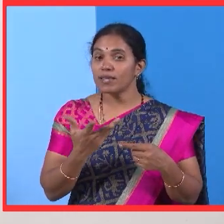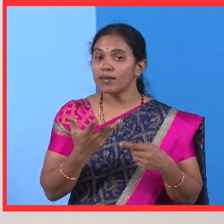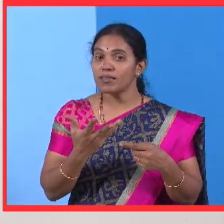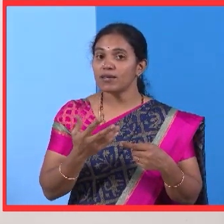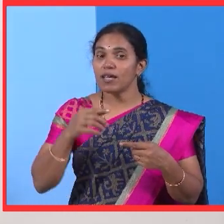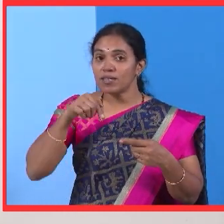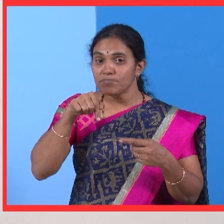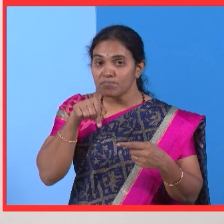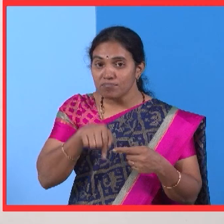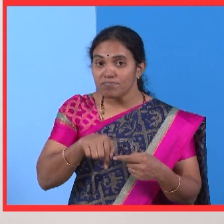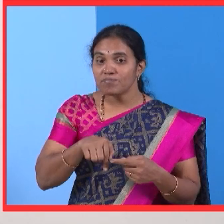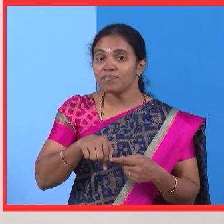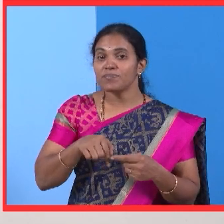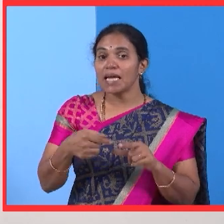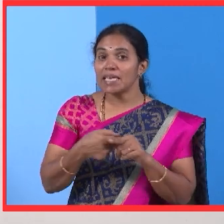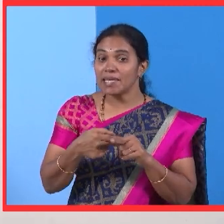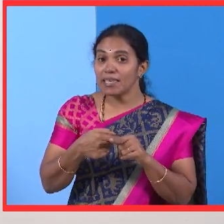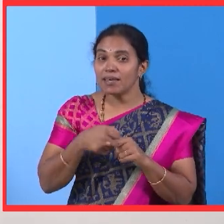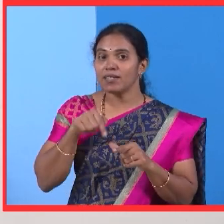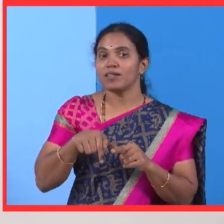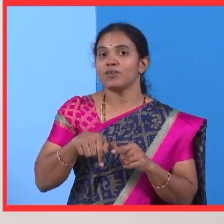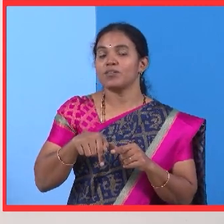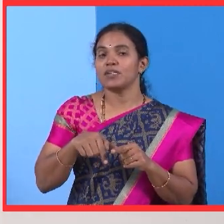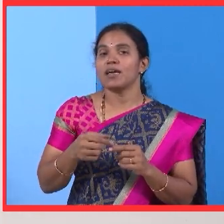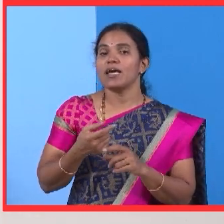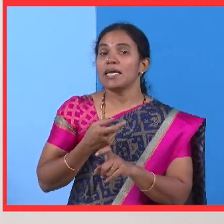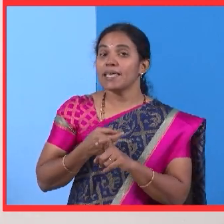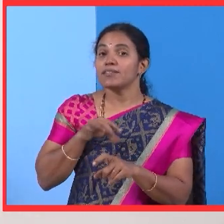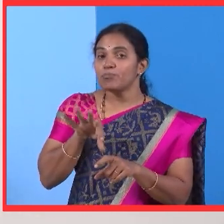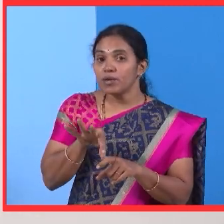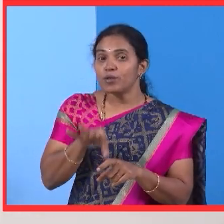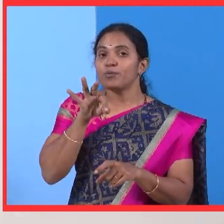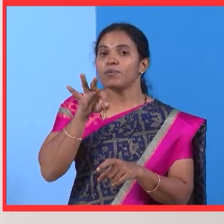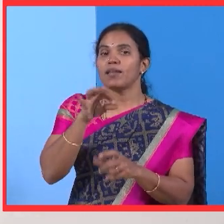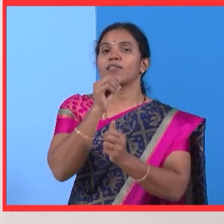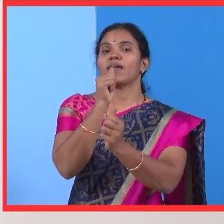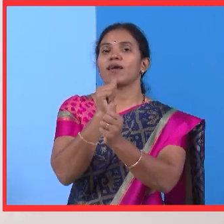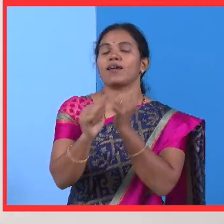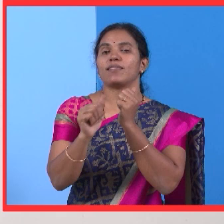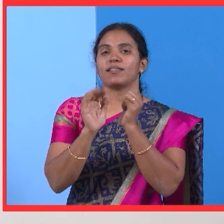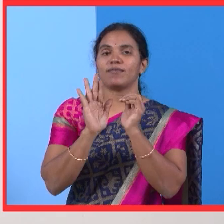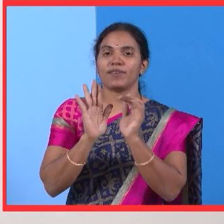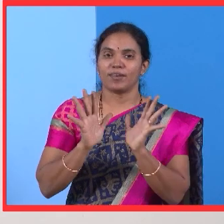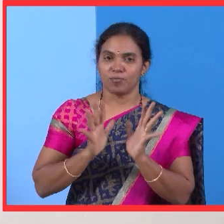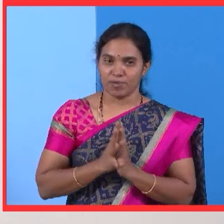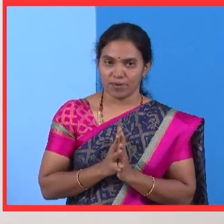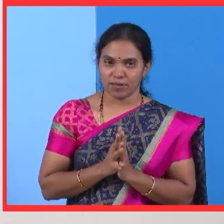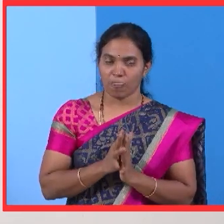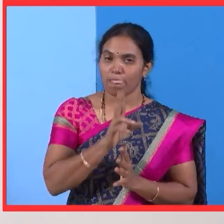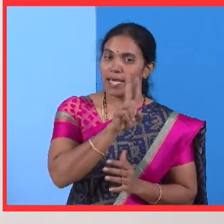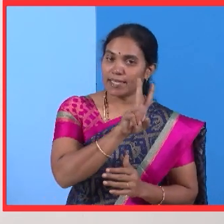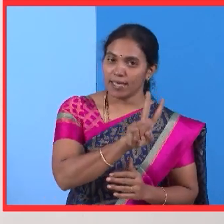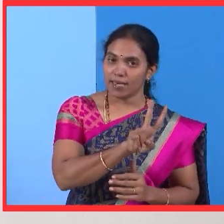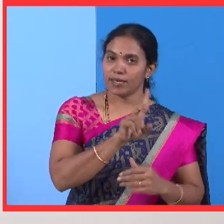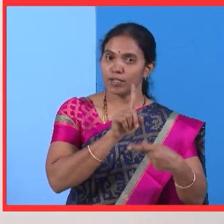மூன்றாவது மையப்புள்ளியின் எக்ஸாய தொலைவை கழிக்க வேண்டும். அதாவது ரெண்டு ப்ளஸ் அஞ்சு,